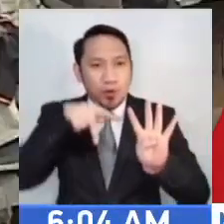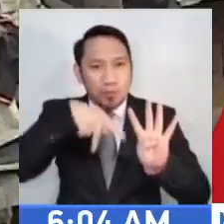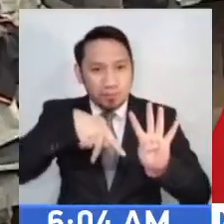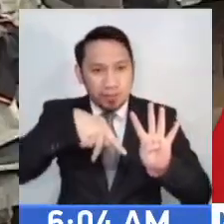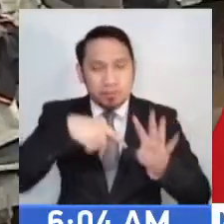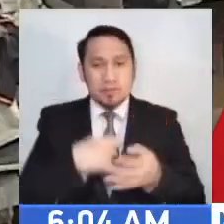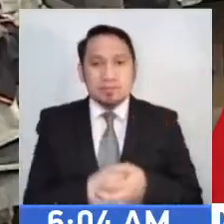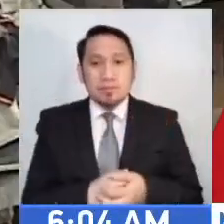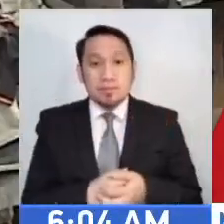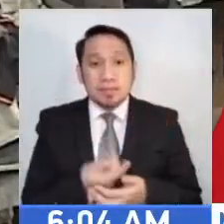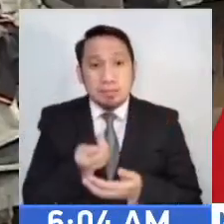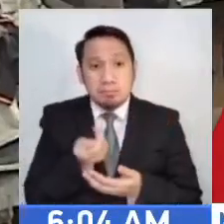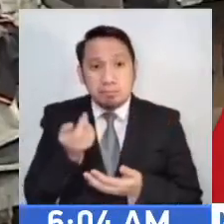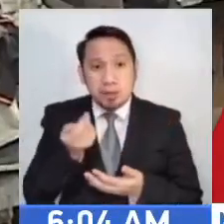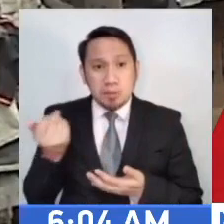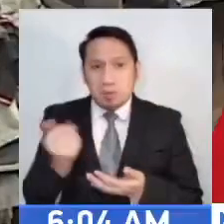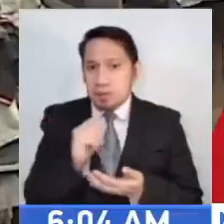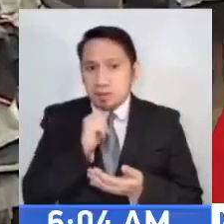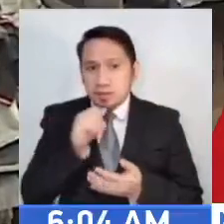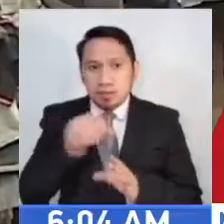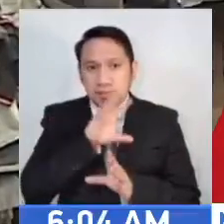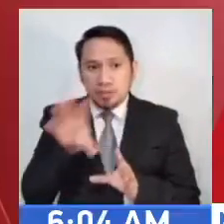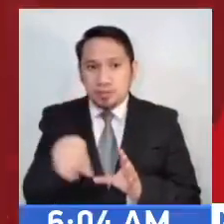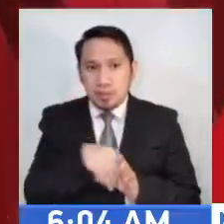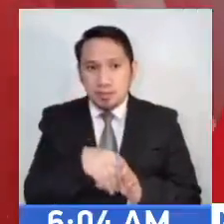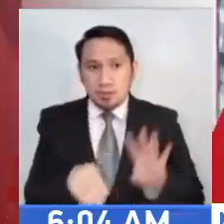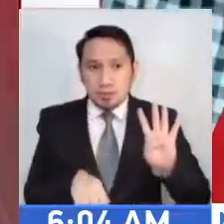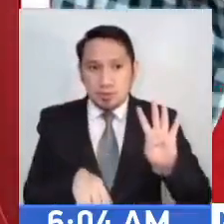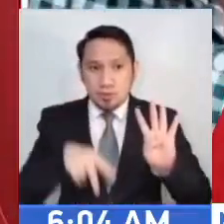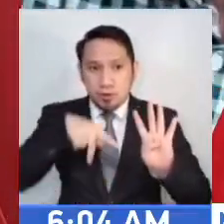hindi na qualified sa 4Ps.